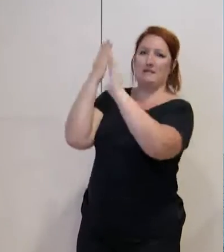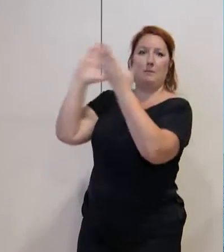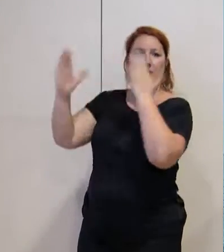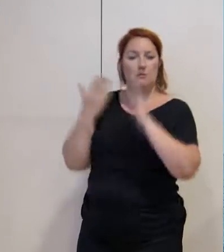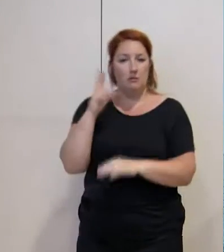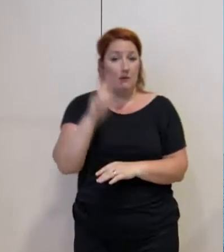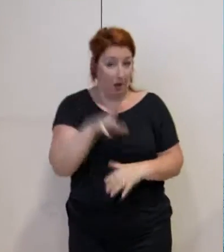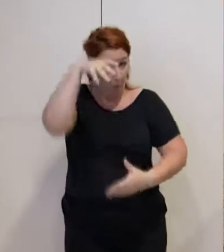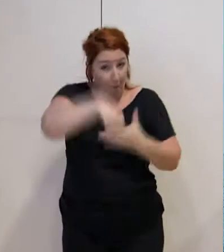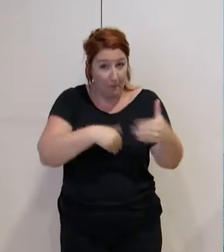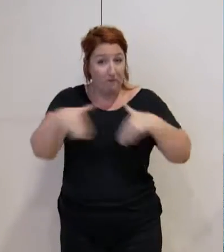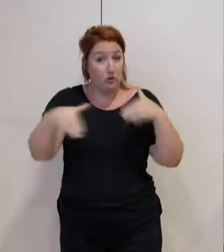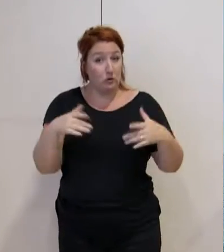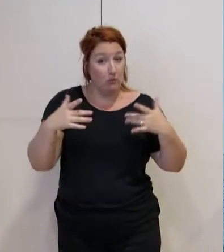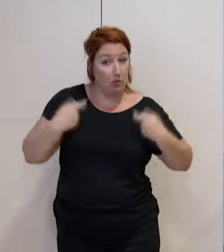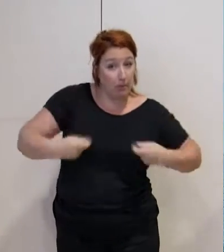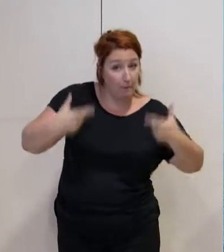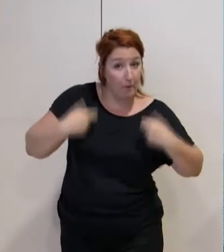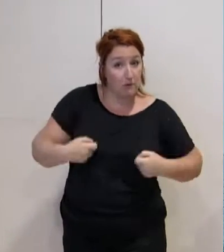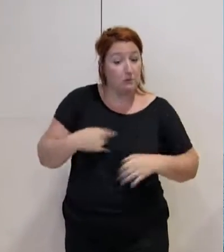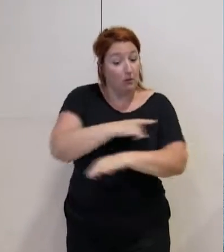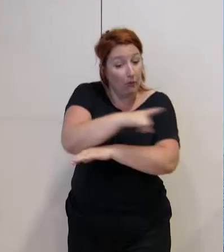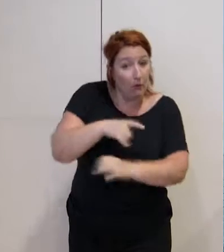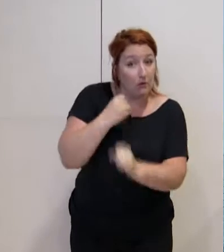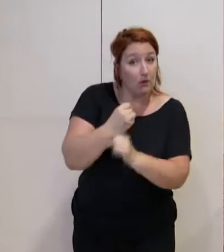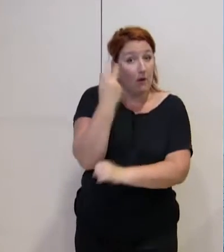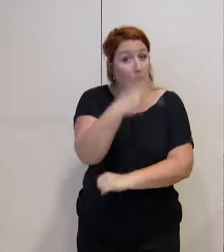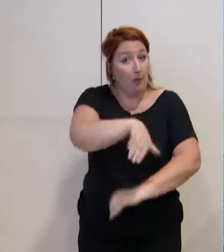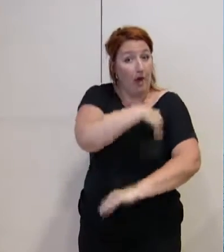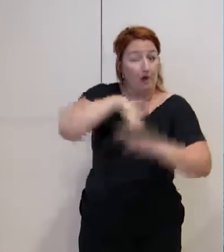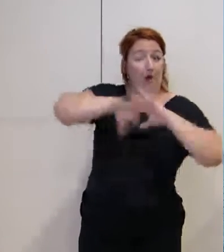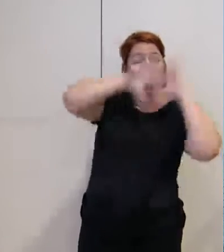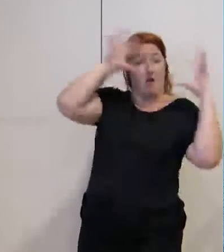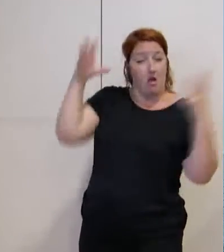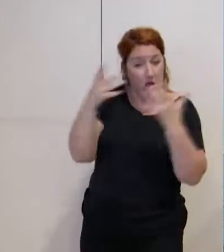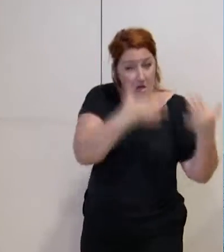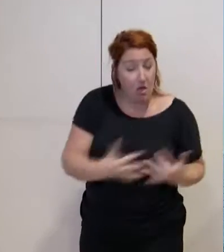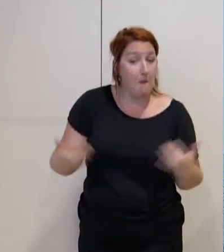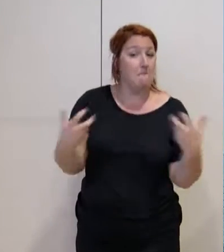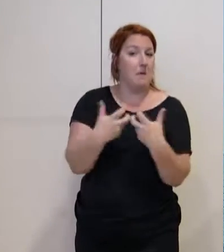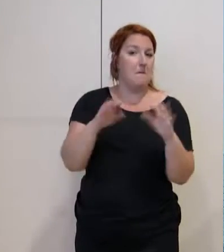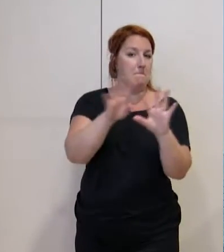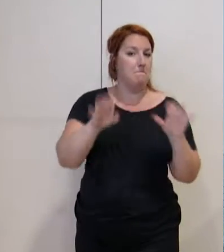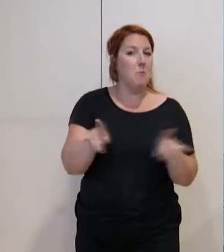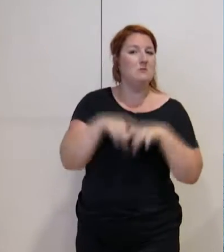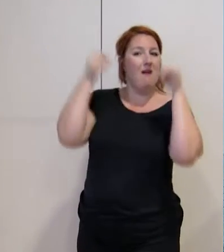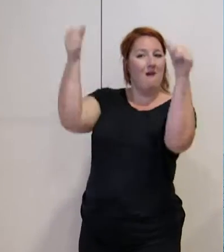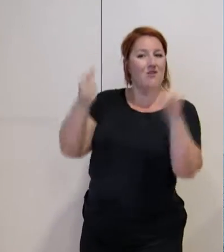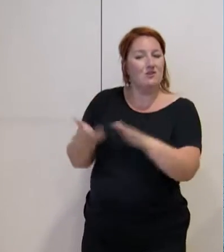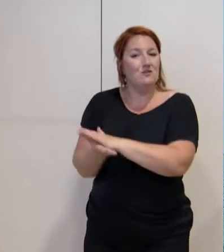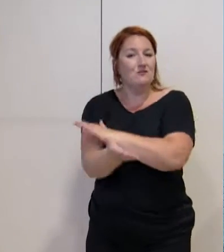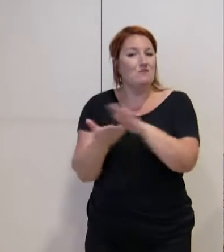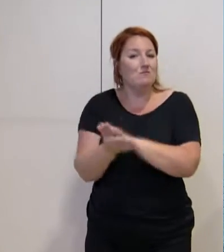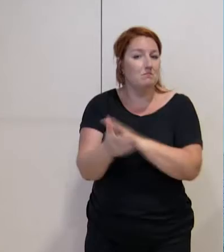de fonctionnement, dont les heures de travail assurées par les agents de la ville, ni combien coûte la réalisation de ces affiches. Vous